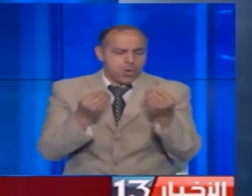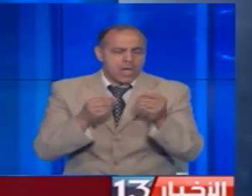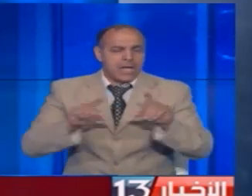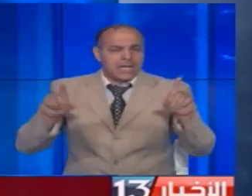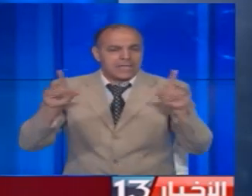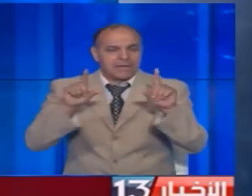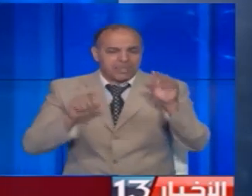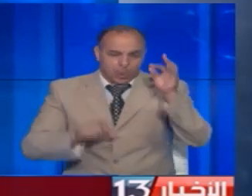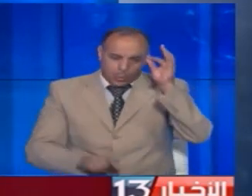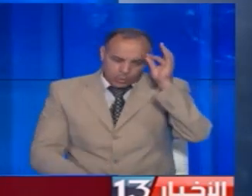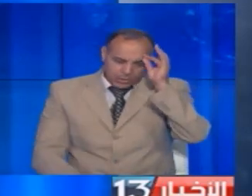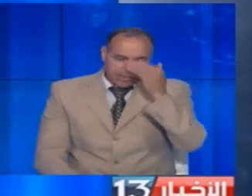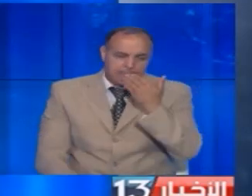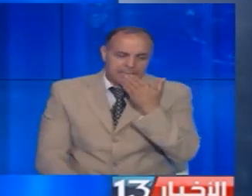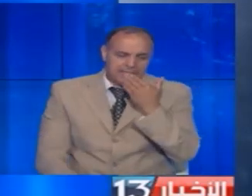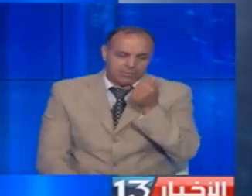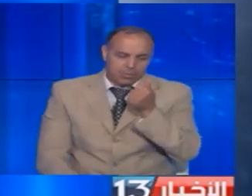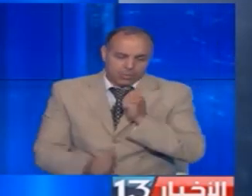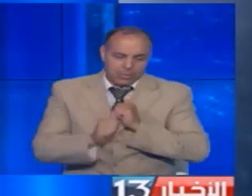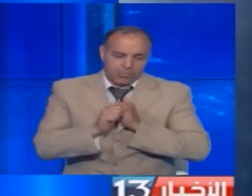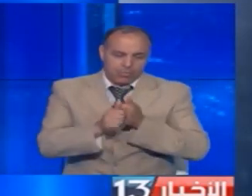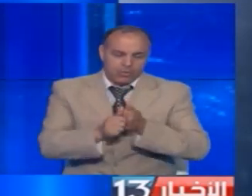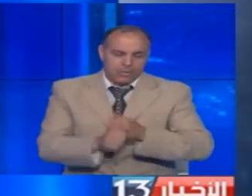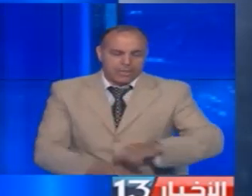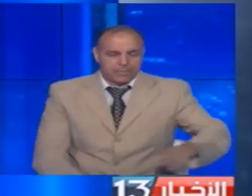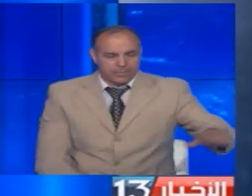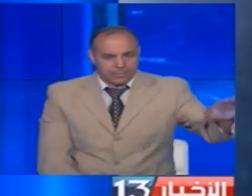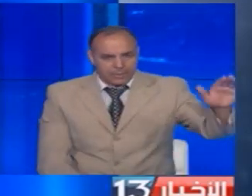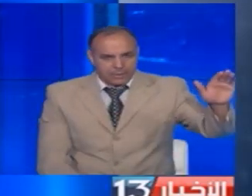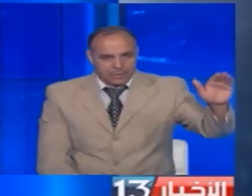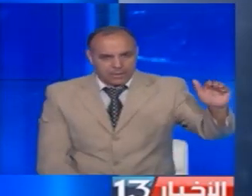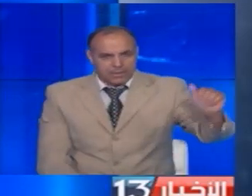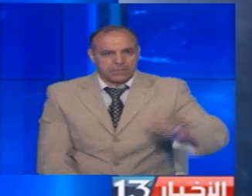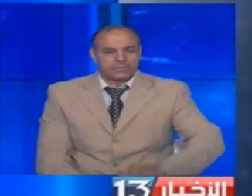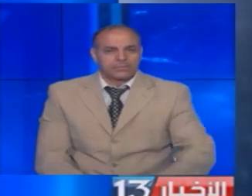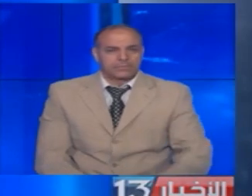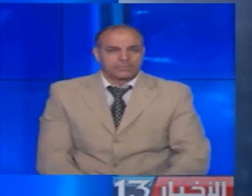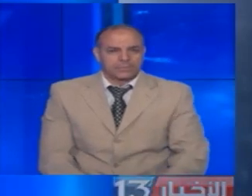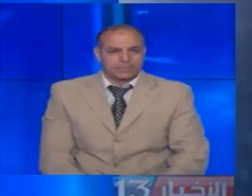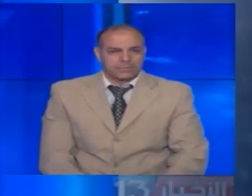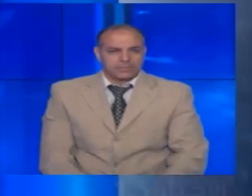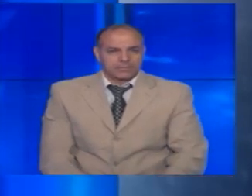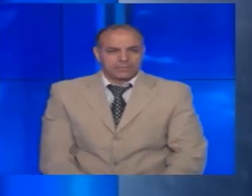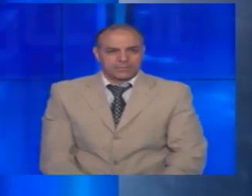من الأخبار على بوابة التلفزة التونسية. شكرا على المتابعة والاهتمام، إلى اللقاء.